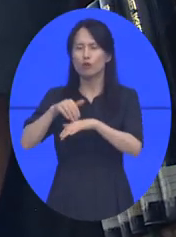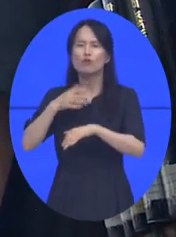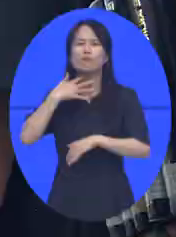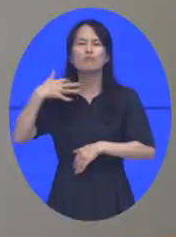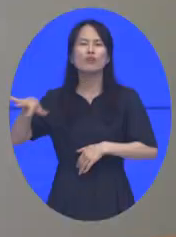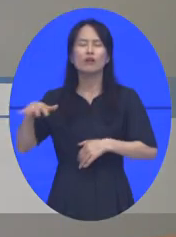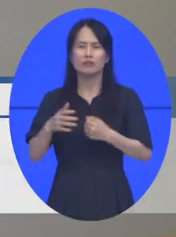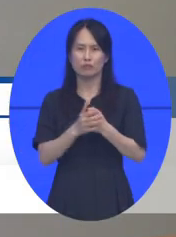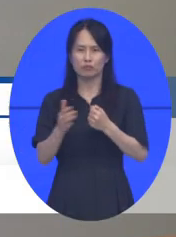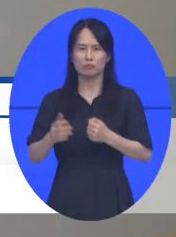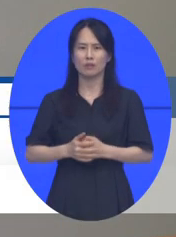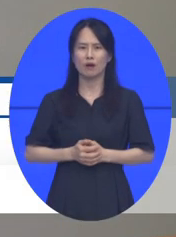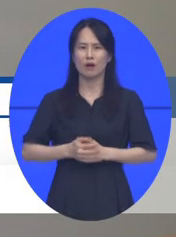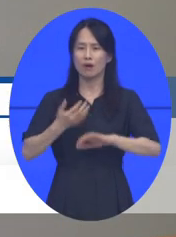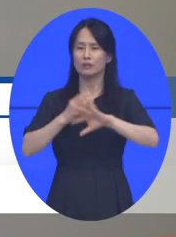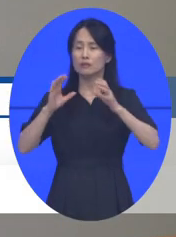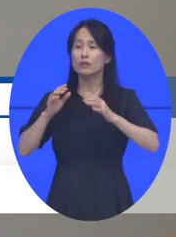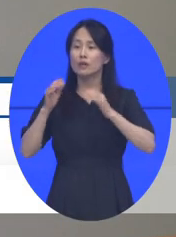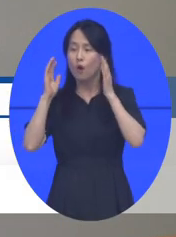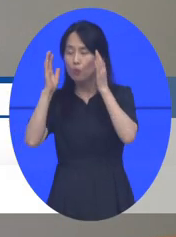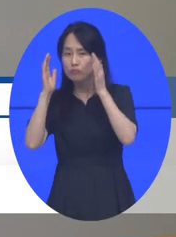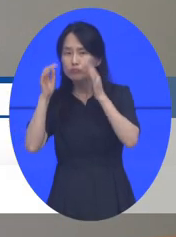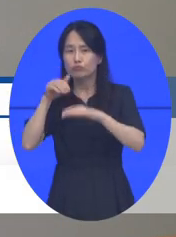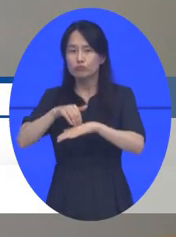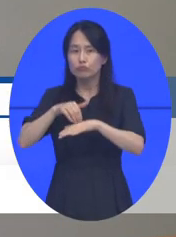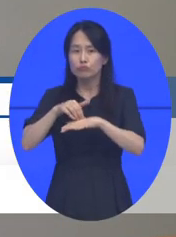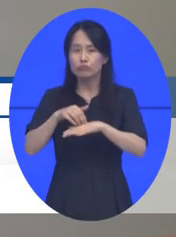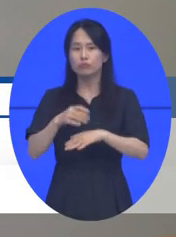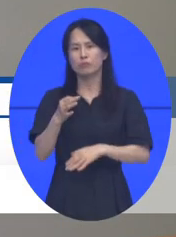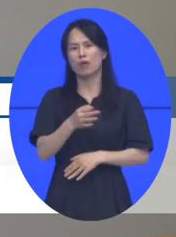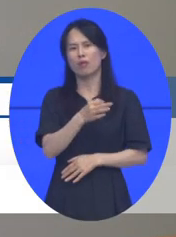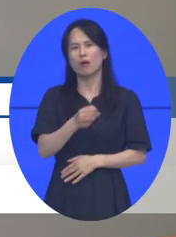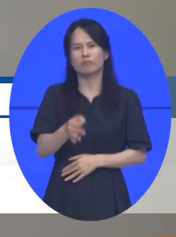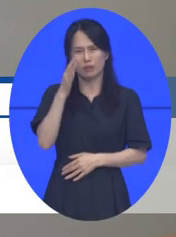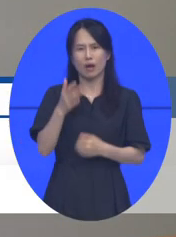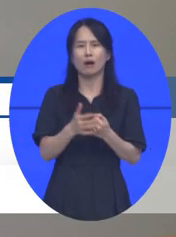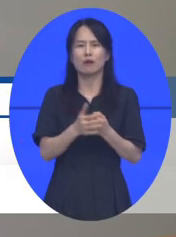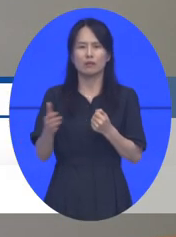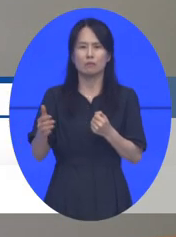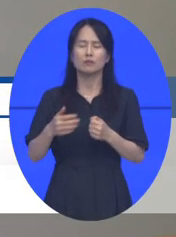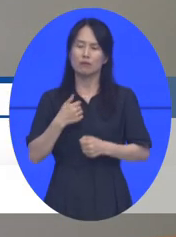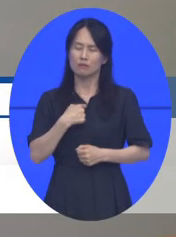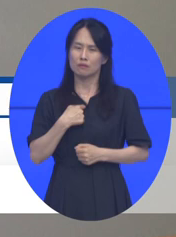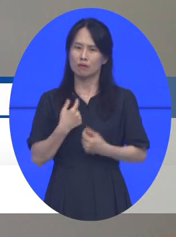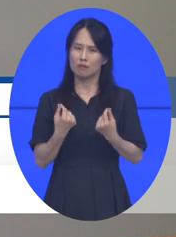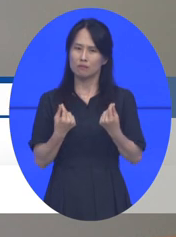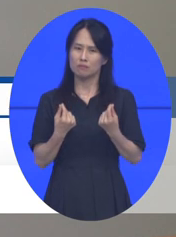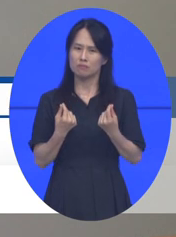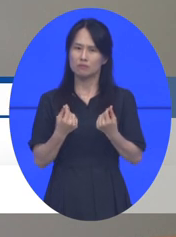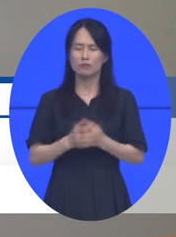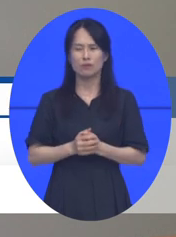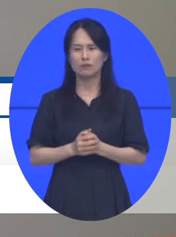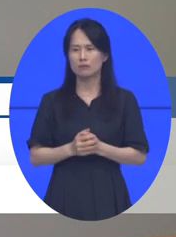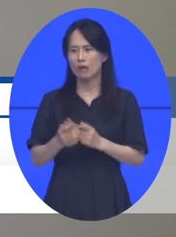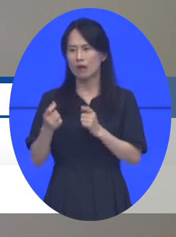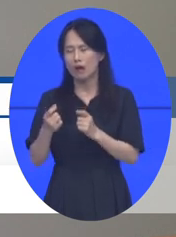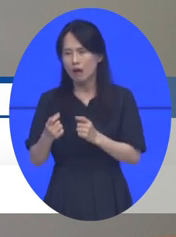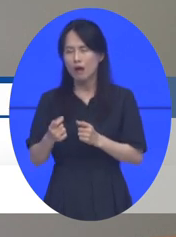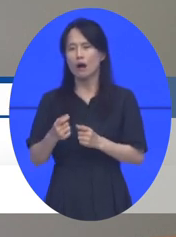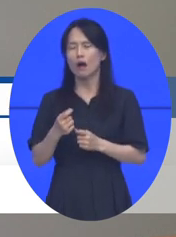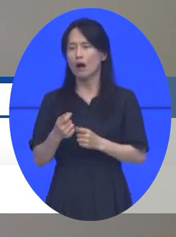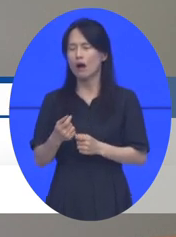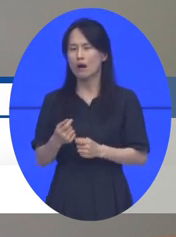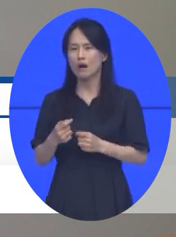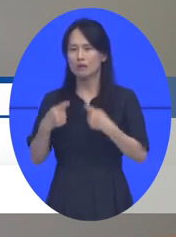때문입니다. 해외 연수의 비용이 너무나도 크게 들고 있는 상황이라서 뭐 사실 저 같은 경우에는 접근하기가 좀 많이 어렵죠.